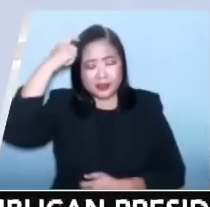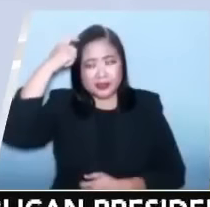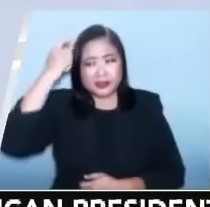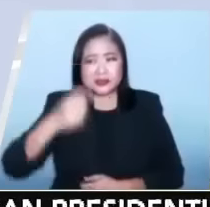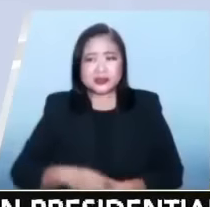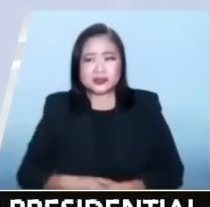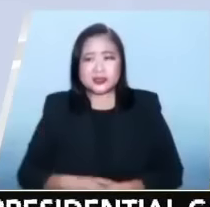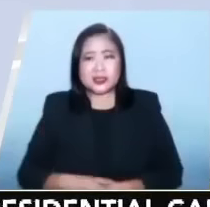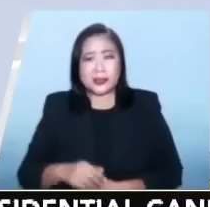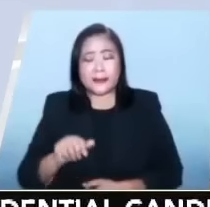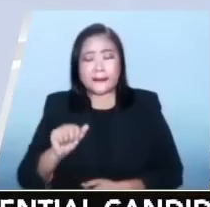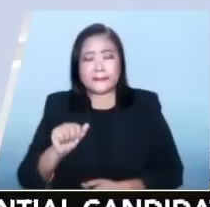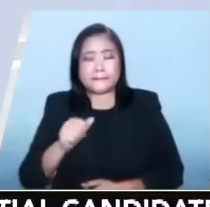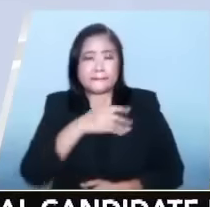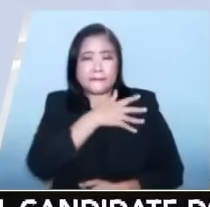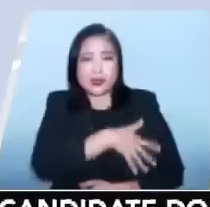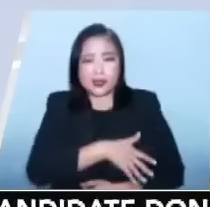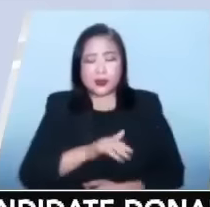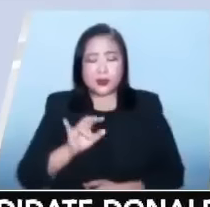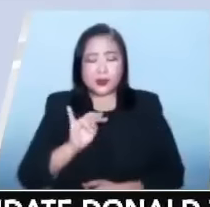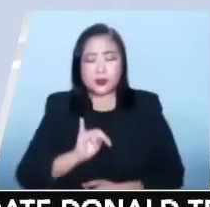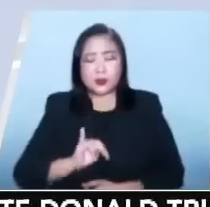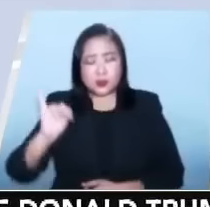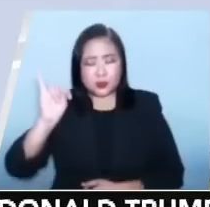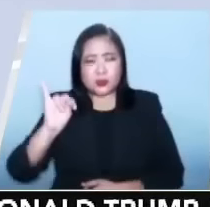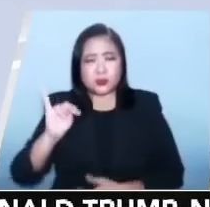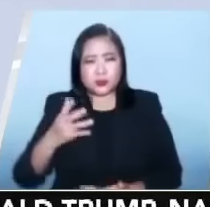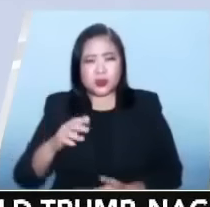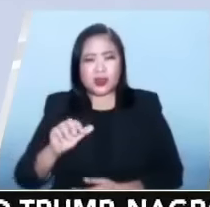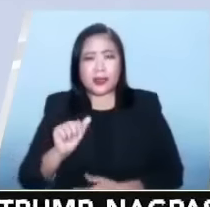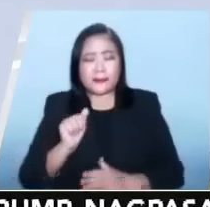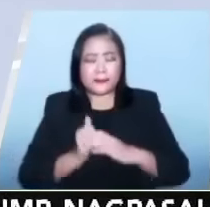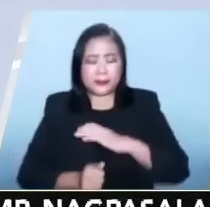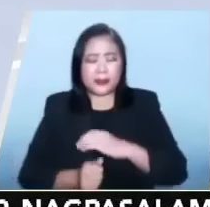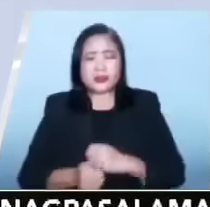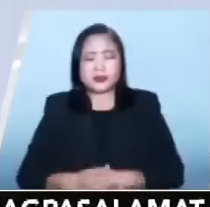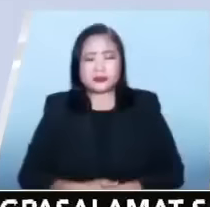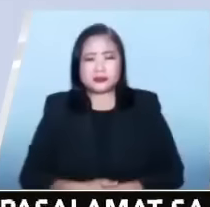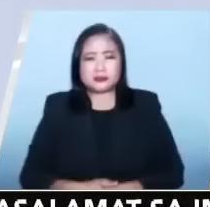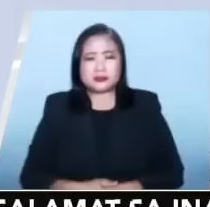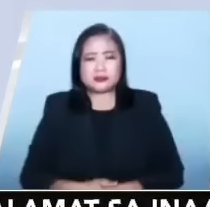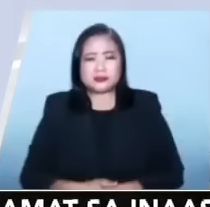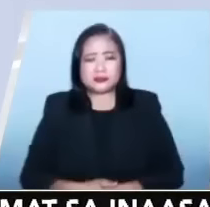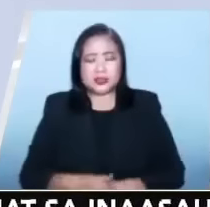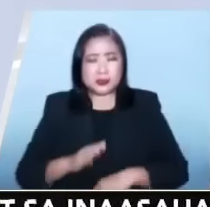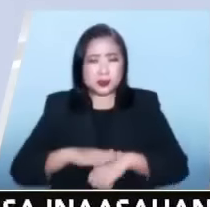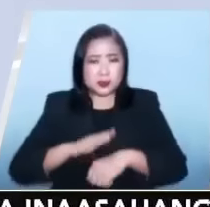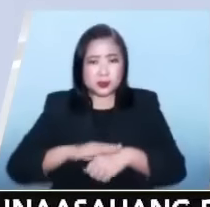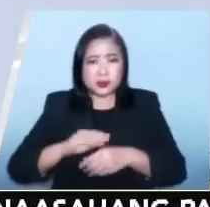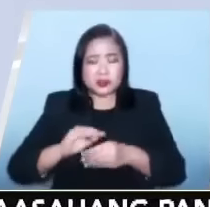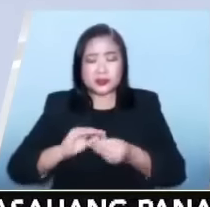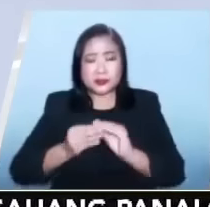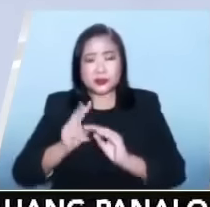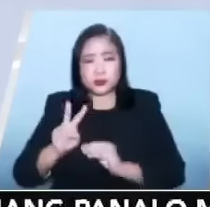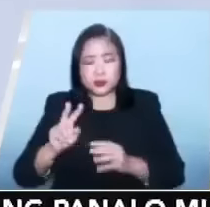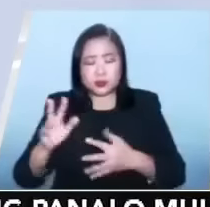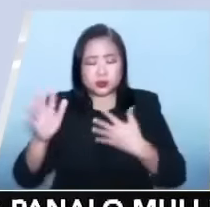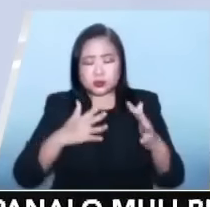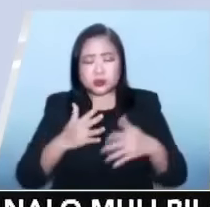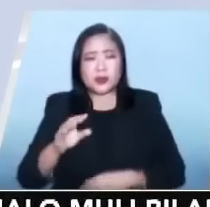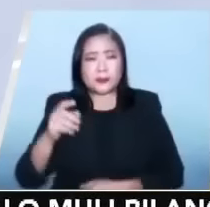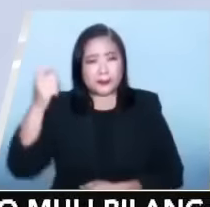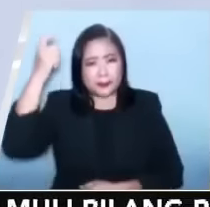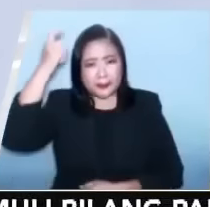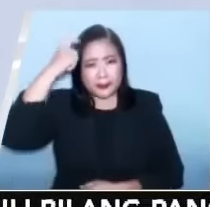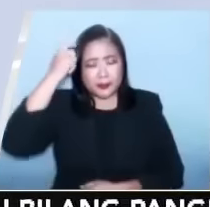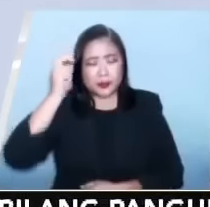Ilocos Norte at northern portion ng Abra. Samantala, nakataas po ang signal number 2 sa nalabing bahagi ng Batanes, northern at central